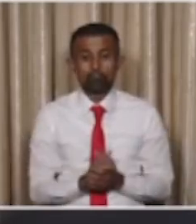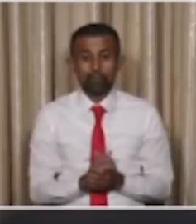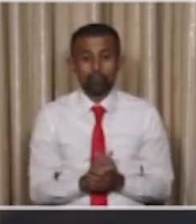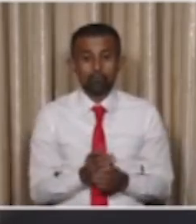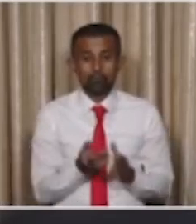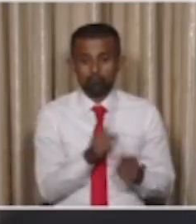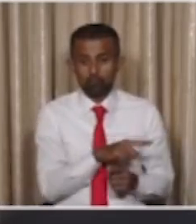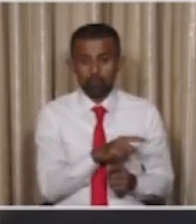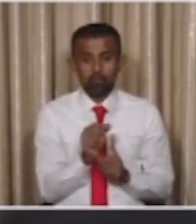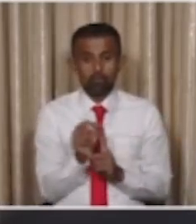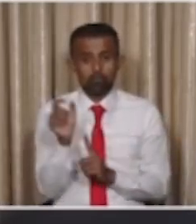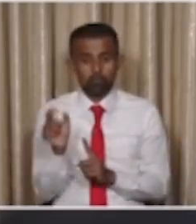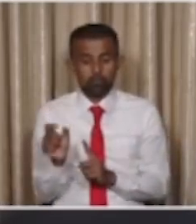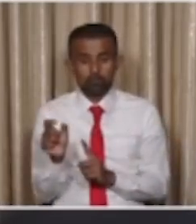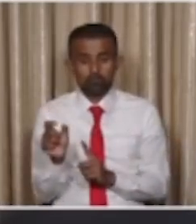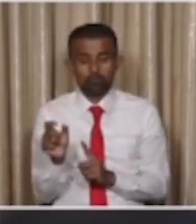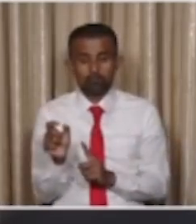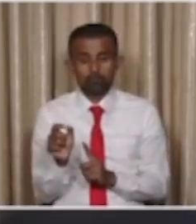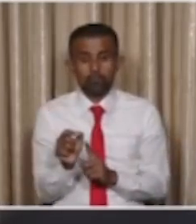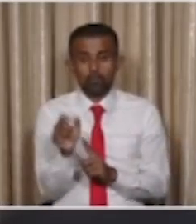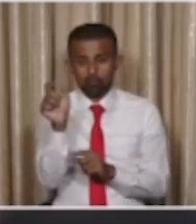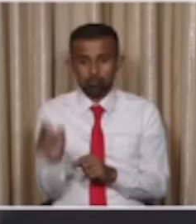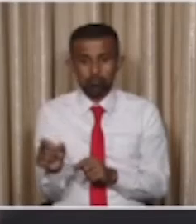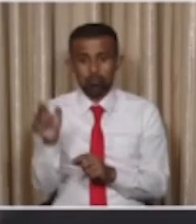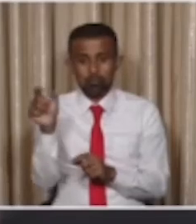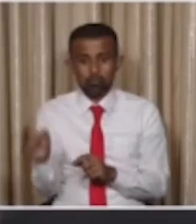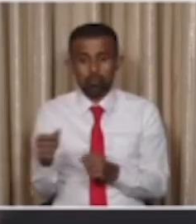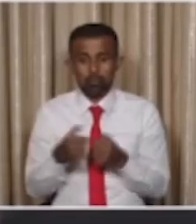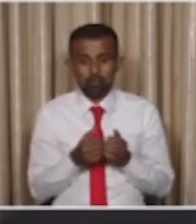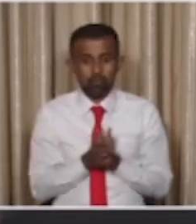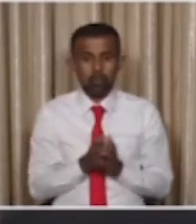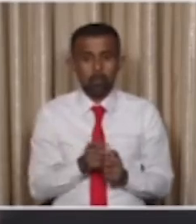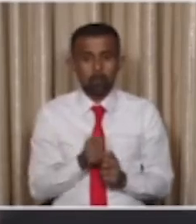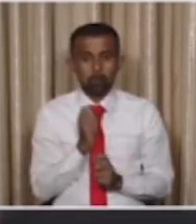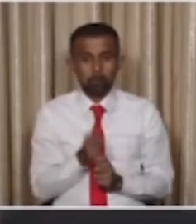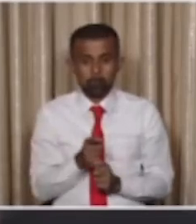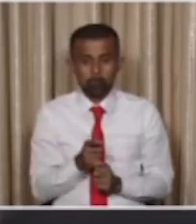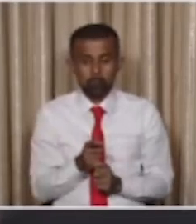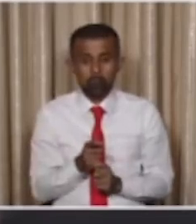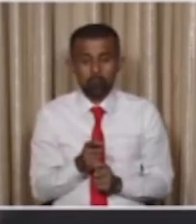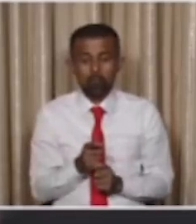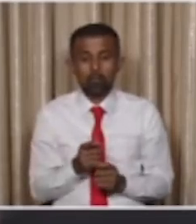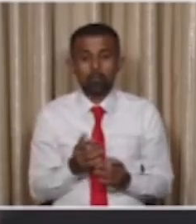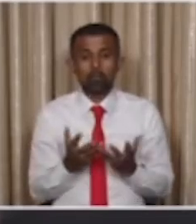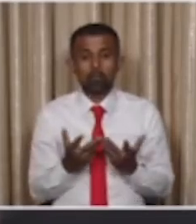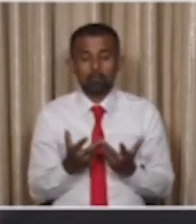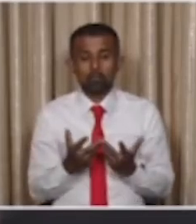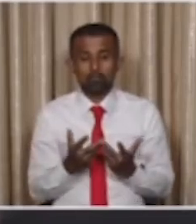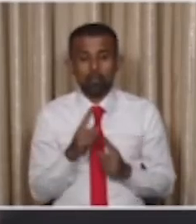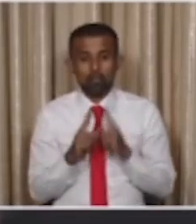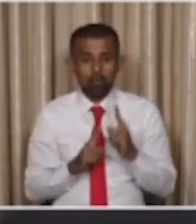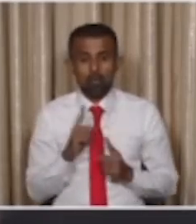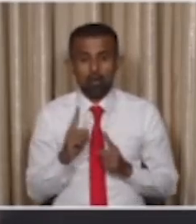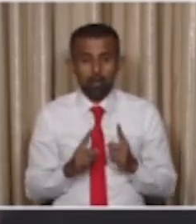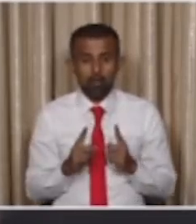වෙනම පුද්ගලිකවම පුද්ගලයා සමග තමන්ගේ පඩිය කුමක් විය යුතුද මෙරිටොක්‍රසි එක යටතේ සාකච්ඡා